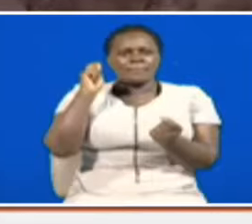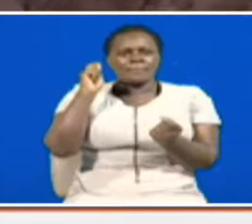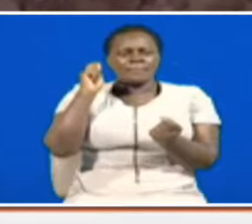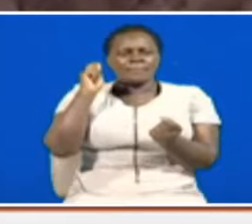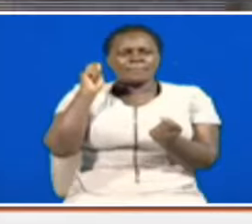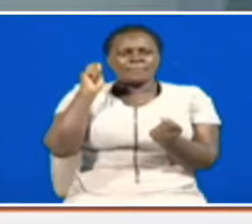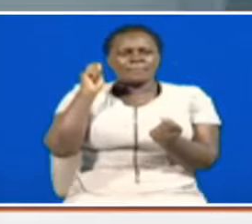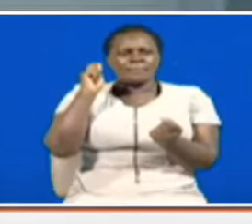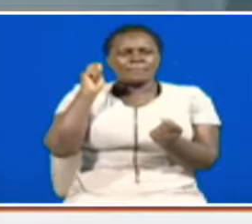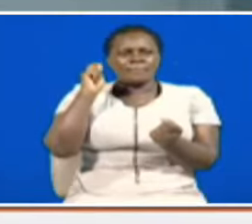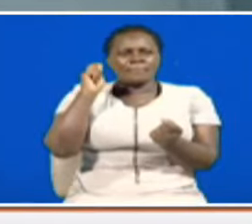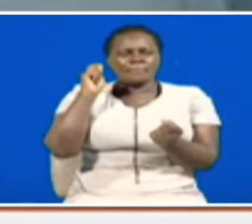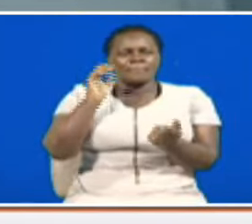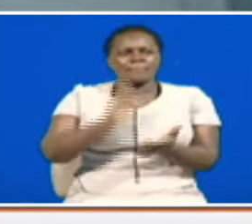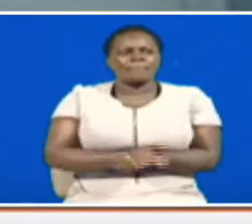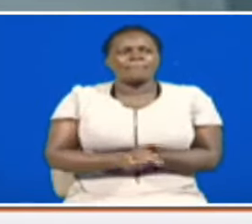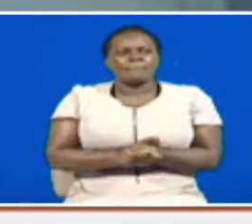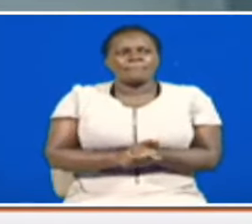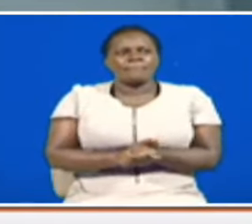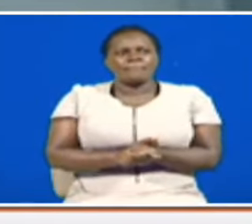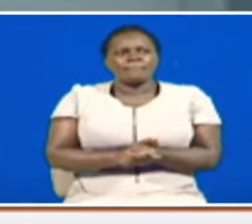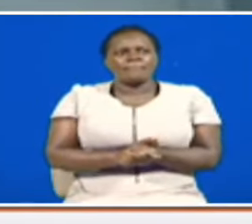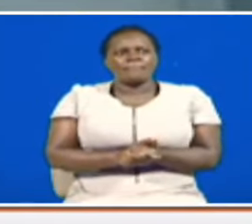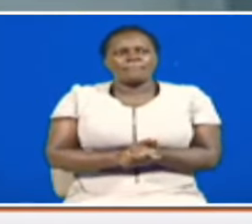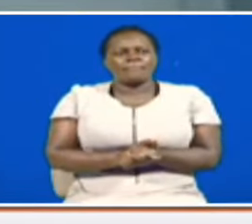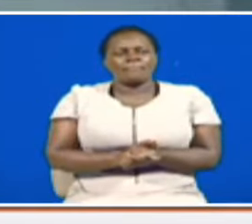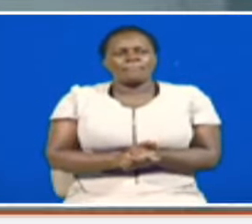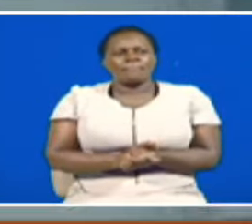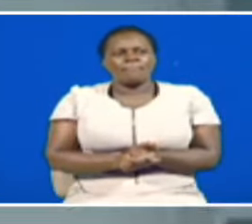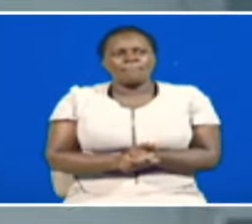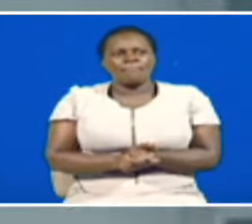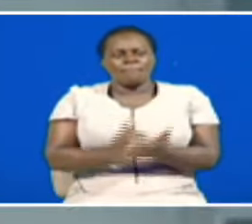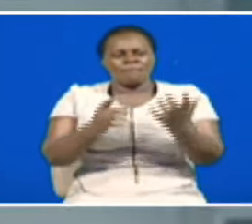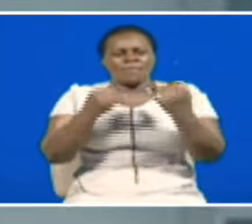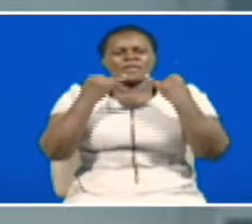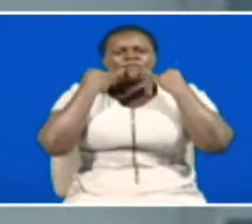To road safety now, where statistics on fatalities